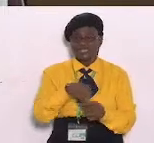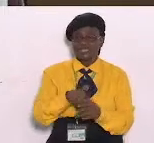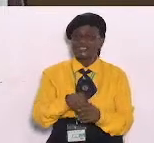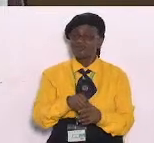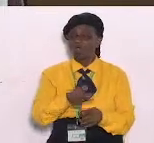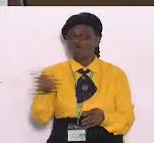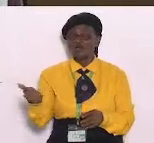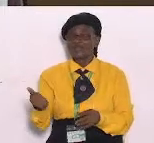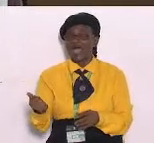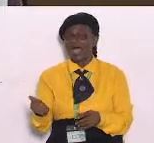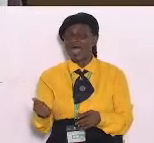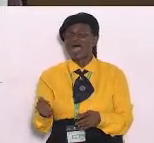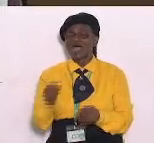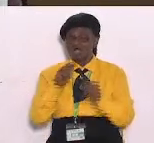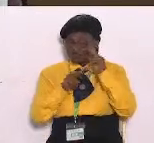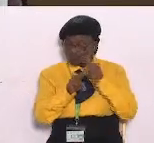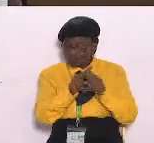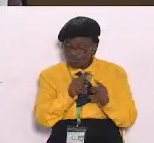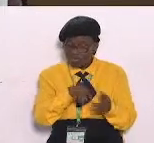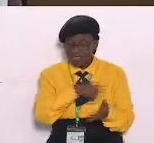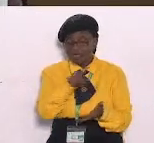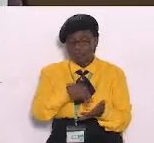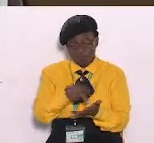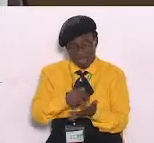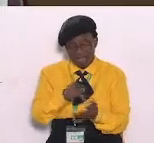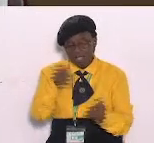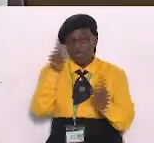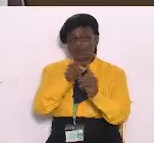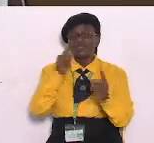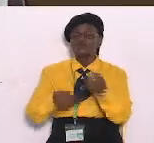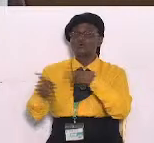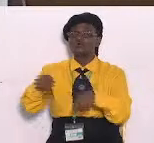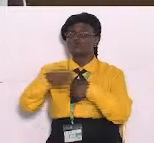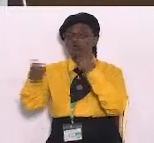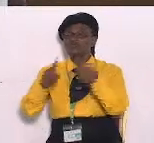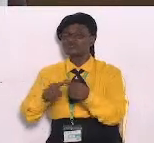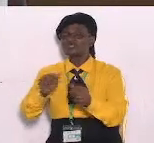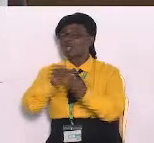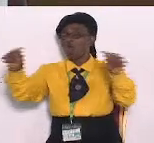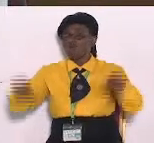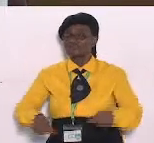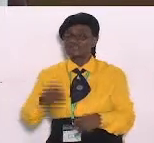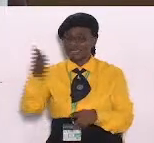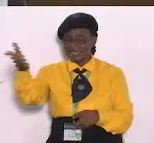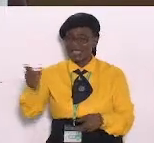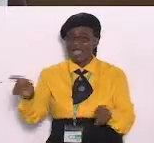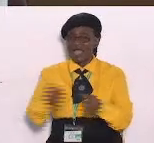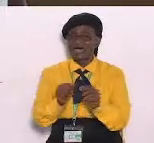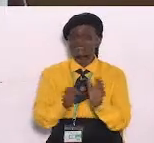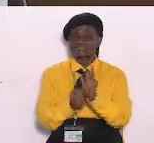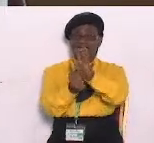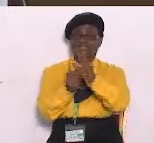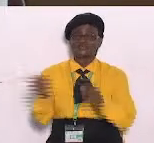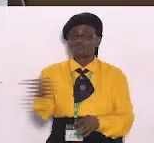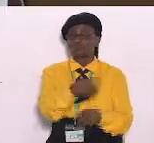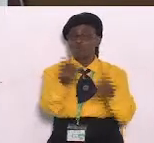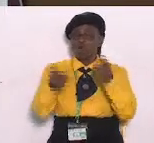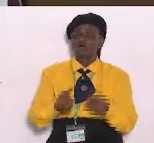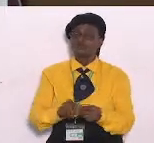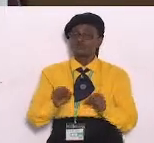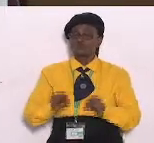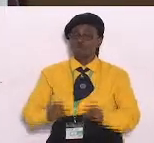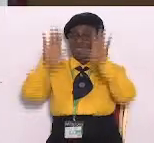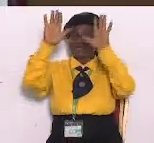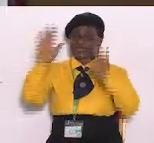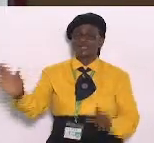l'hôtel ceux qui sont dans les centres de vision je vous en prie venez vers